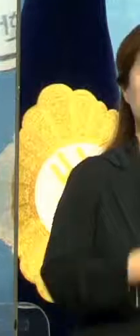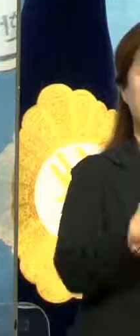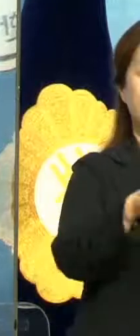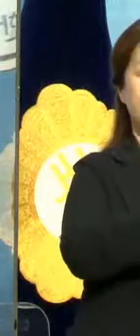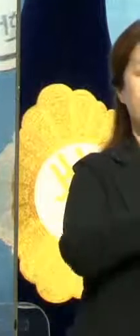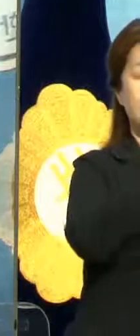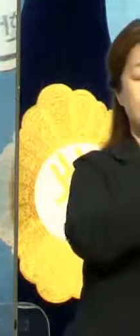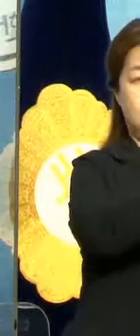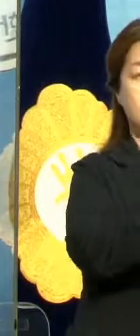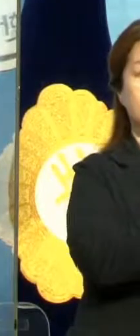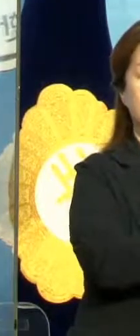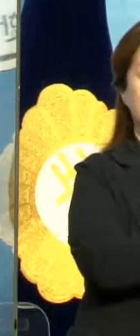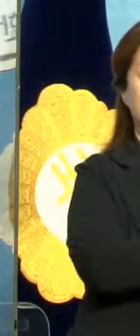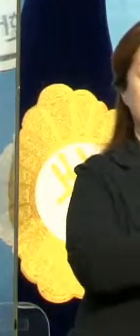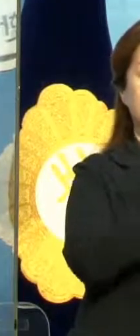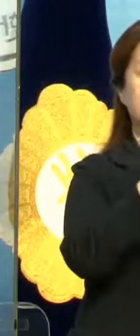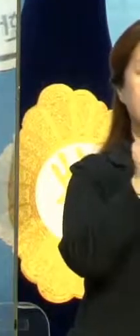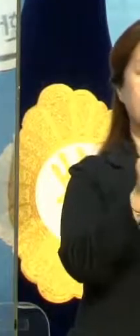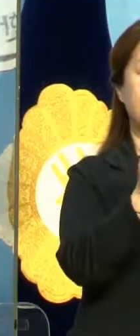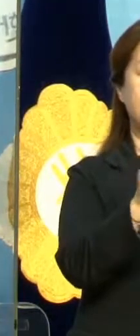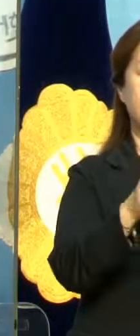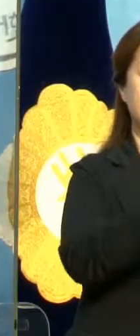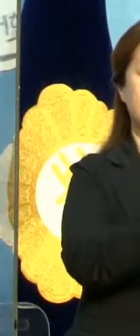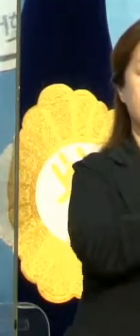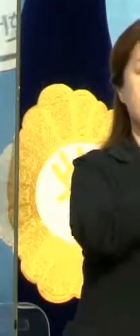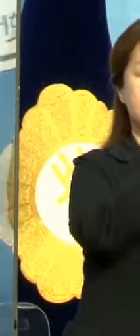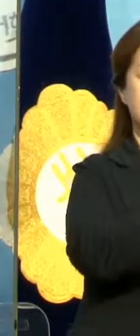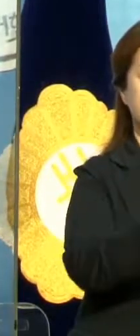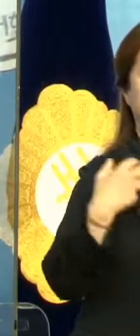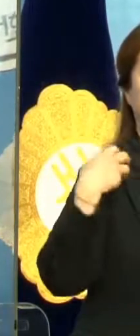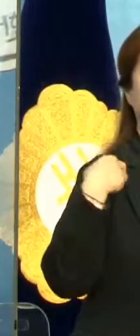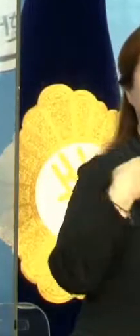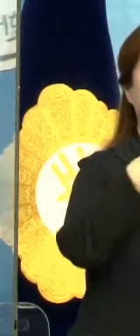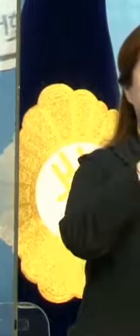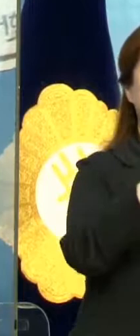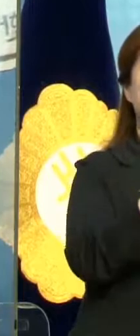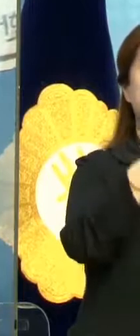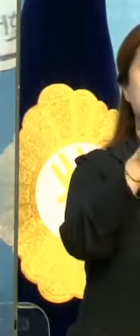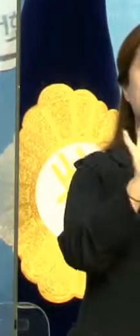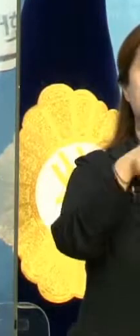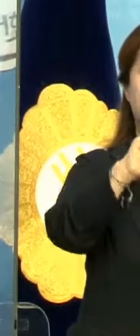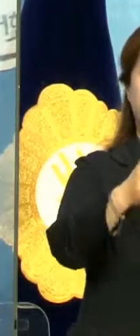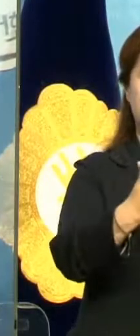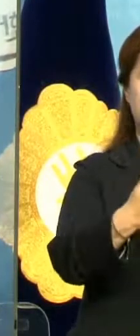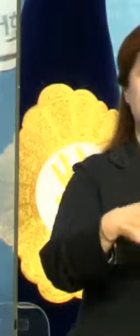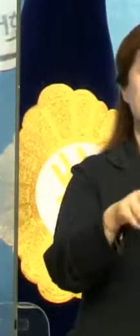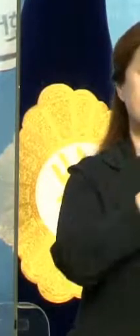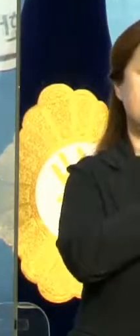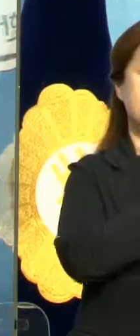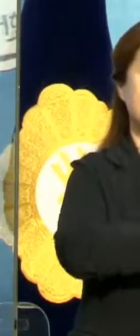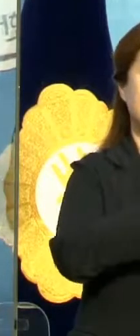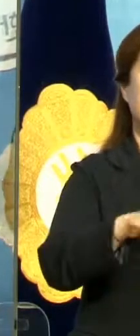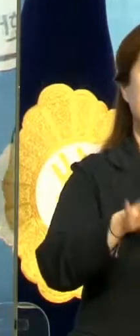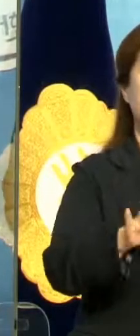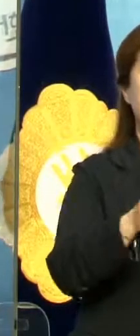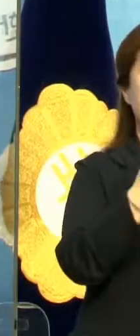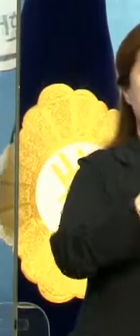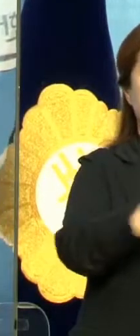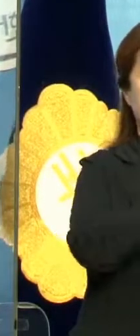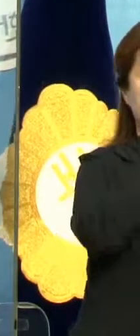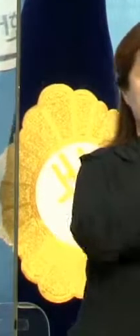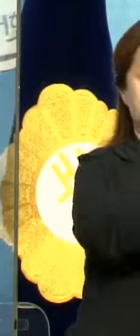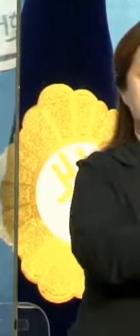노동정책 10 pf 단장을 맡은 어 최고의 전 신동 근원입니다 오늘 어 더불어 민주당 정치 여태